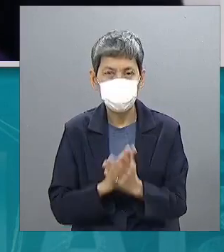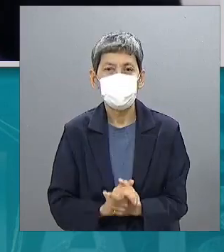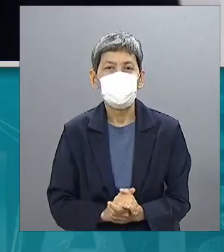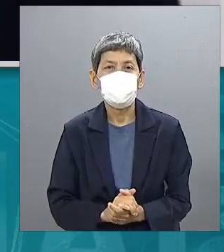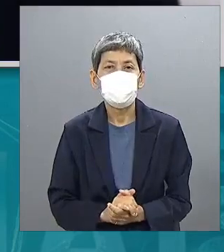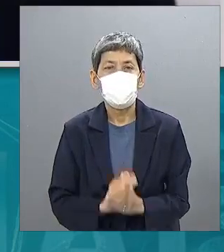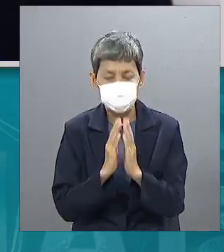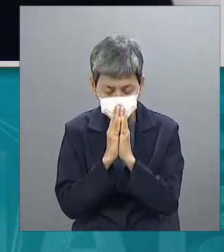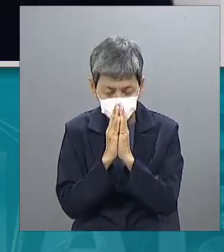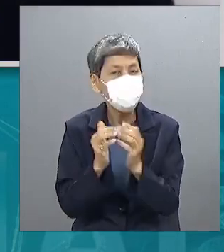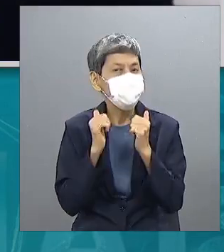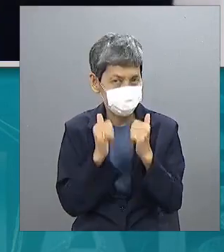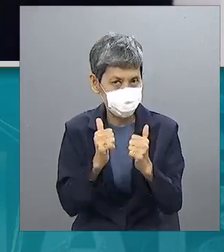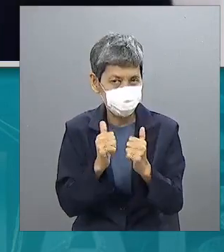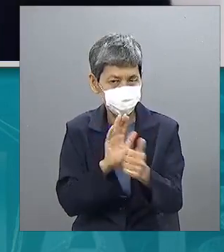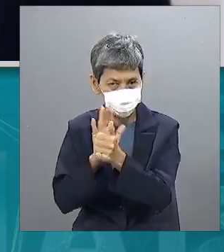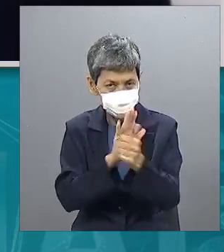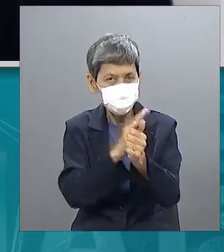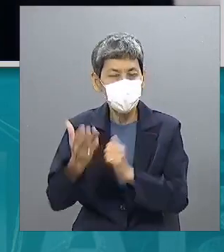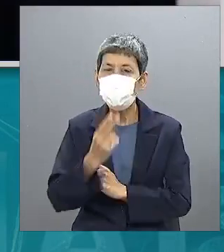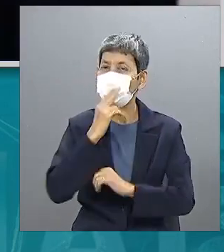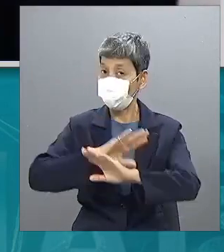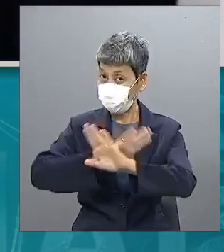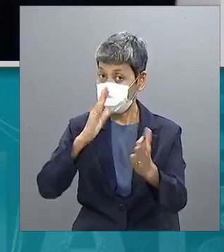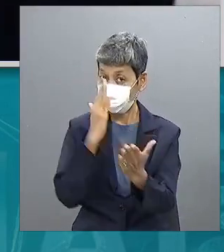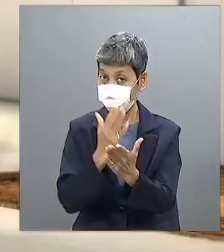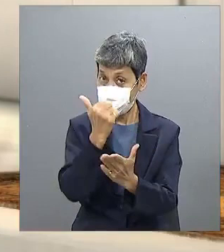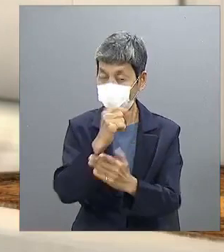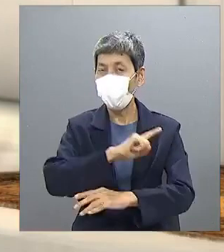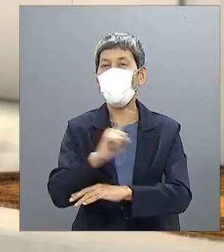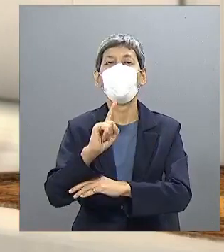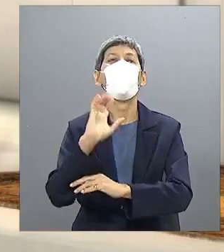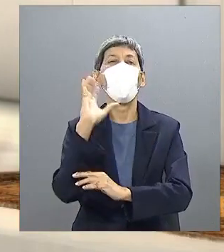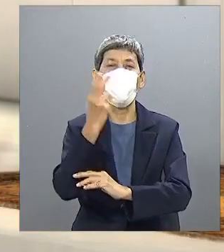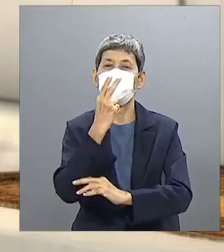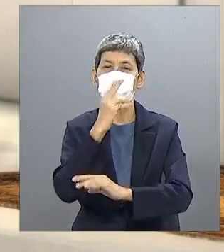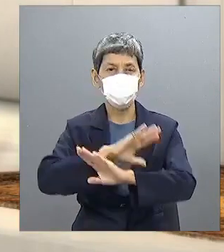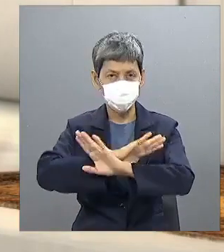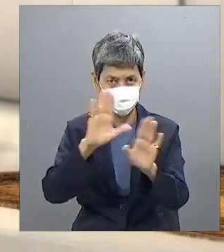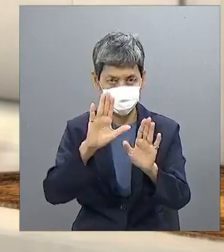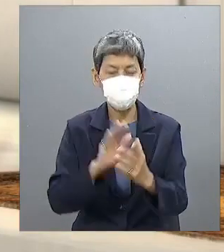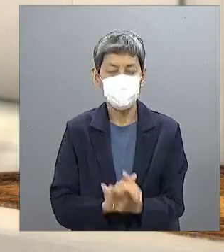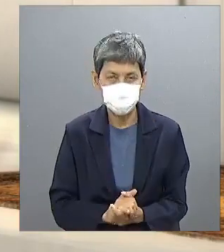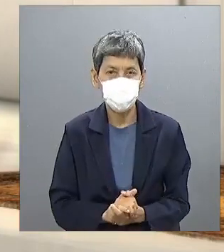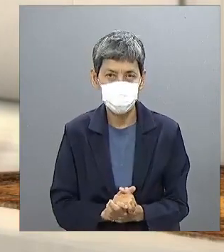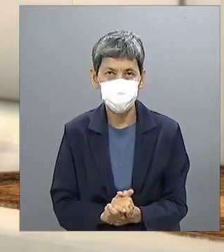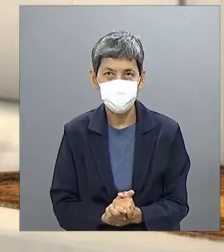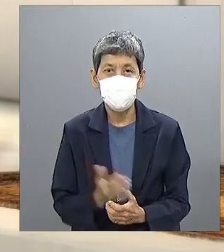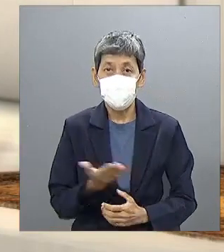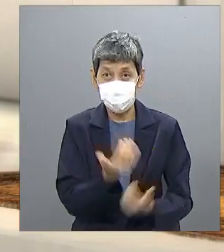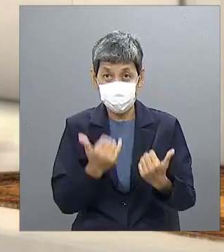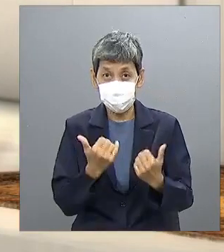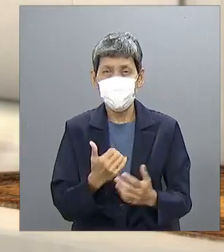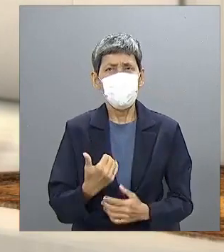ดีๆก็ปกก็เป็นกะลังแสงสุคนธ์เลิกบุหรี่ได้นะครับเนื่องในวันงดสูบบุหรี่โลกขอบคุณครับก็ทำขายไข่ที่มี